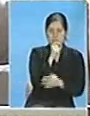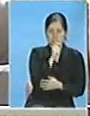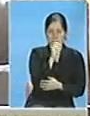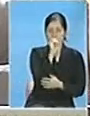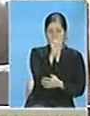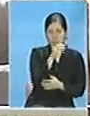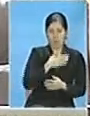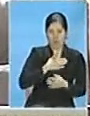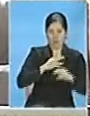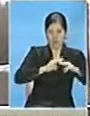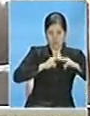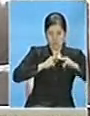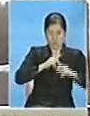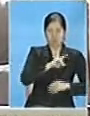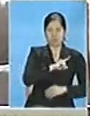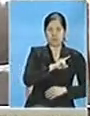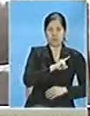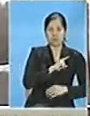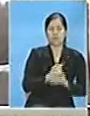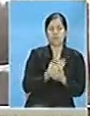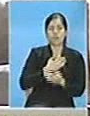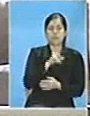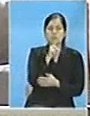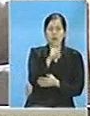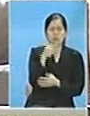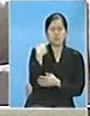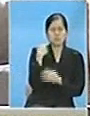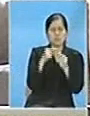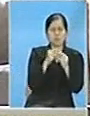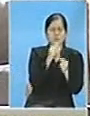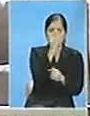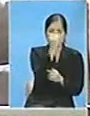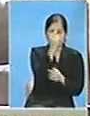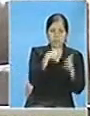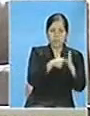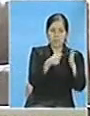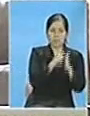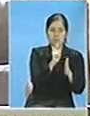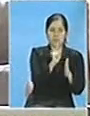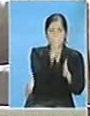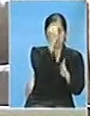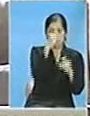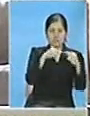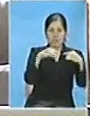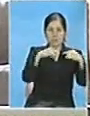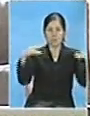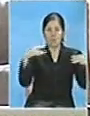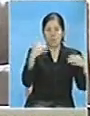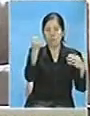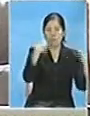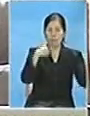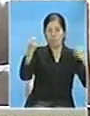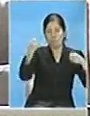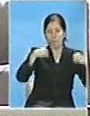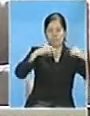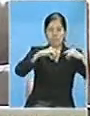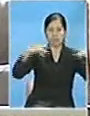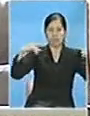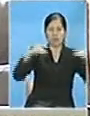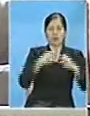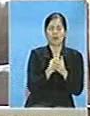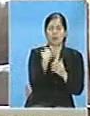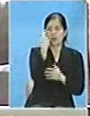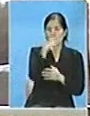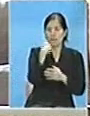เองผมก็ถามว่าวางแต่เมื่อไหร่ทำไมถึงวางทำไมถึงพูดไม่ตรงกันแล้วท่านนี้ใครล่ะครับสร้างความสับส